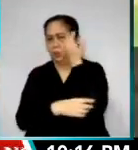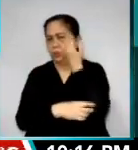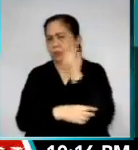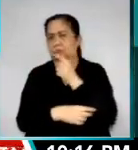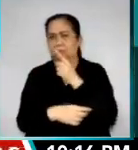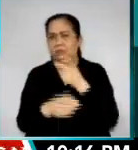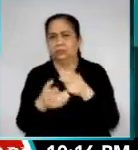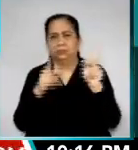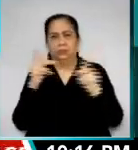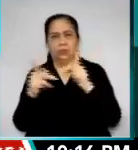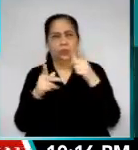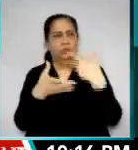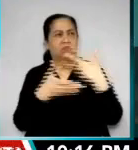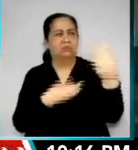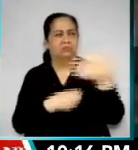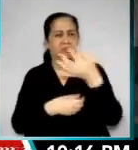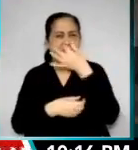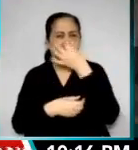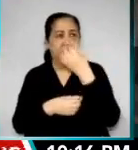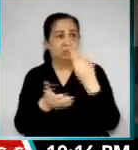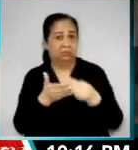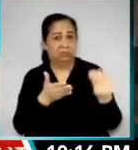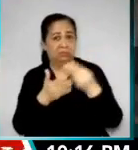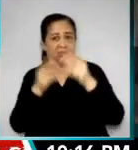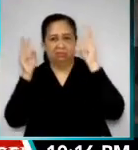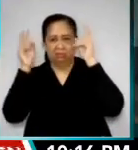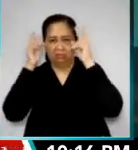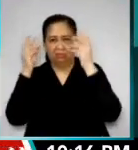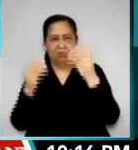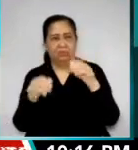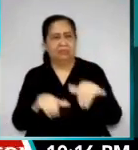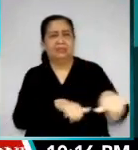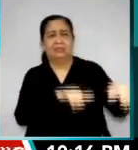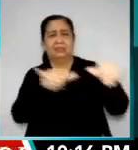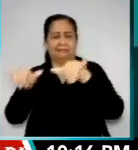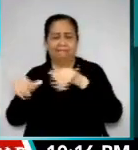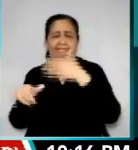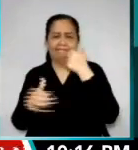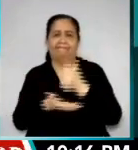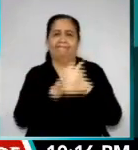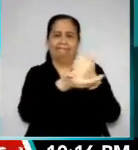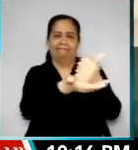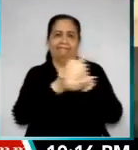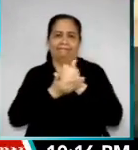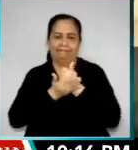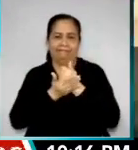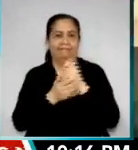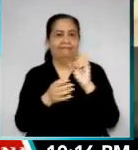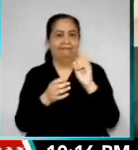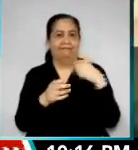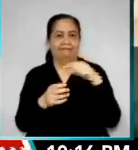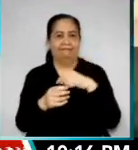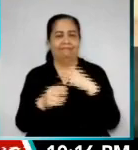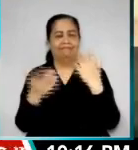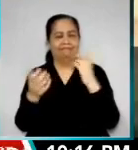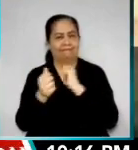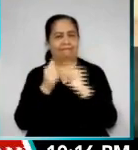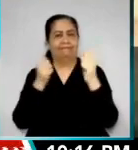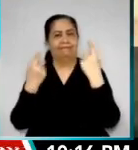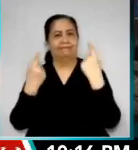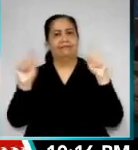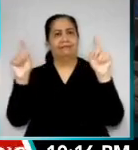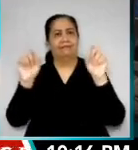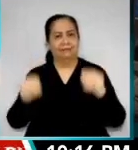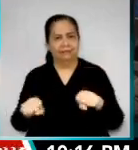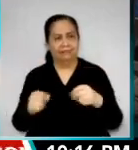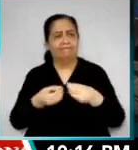lumalabas para mamili ng gulay. Pare-pareho tayo magtulungan para tayo ay makaraos. Hanggang kaya natin magbigay, magbigay